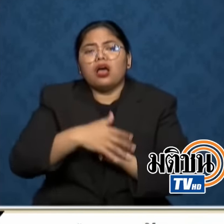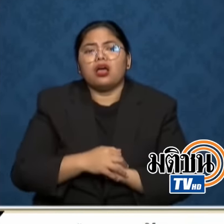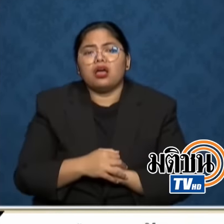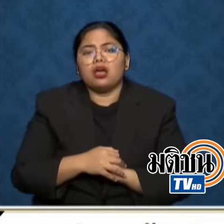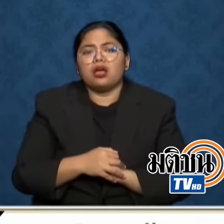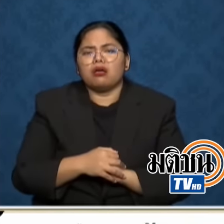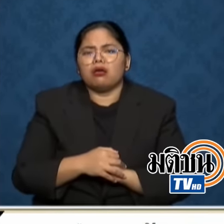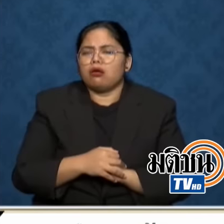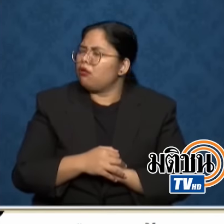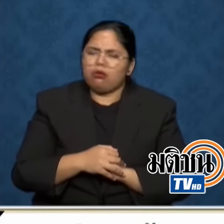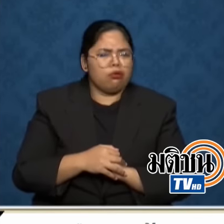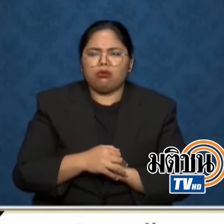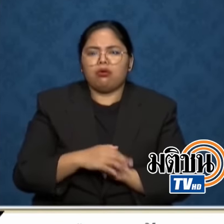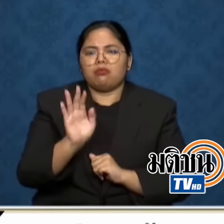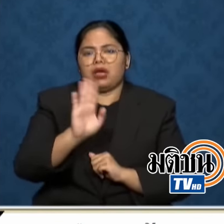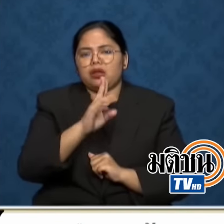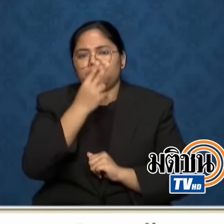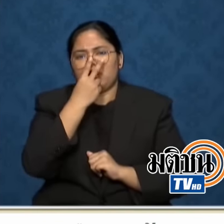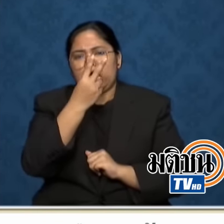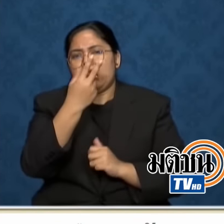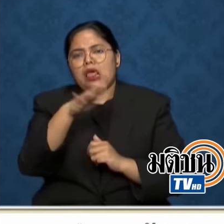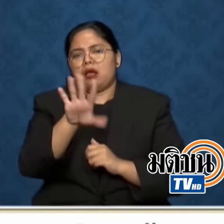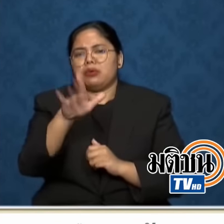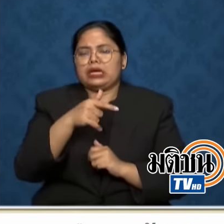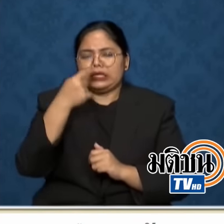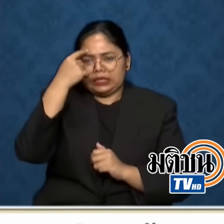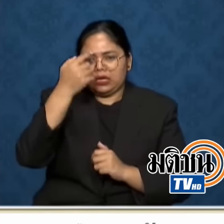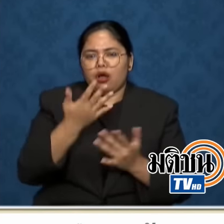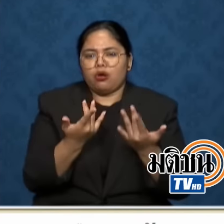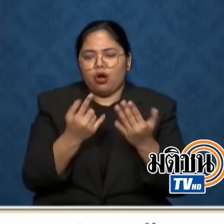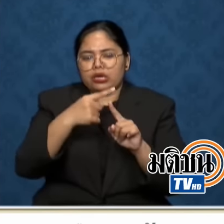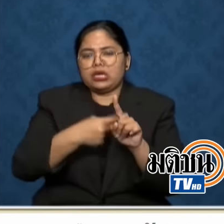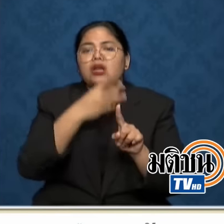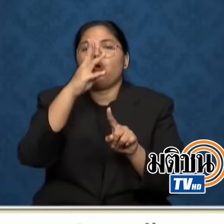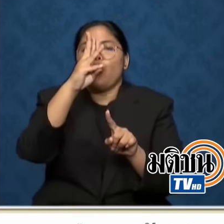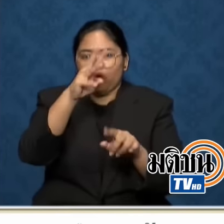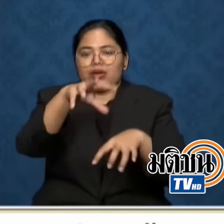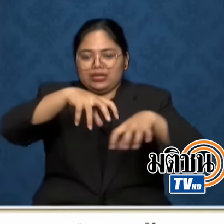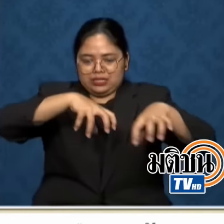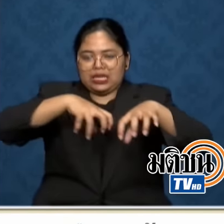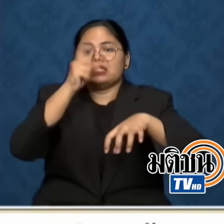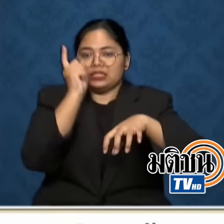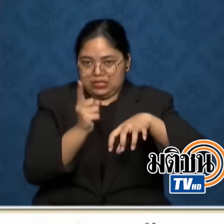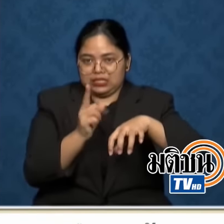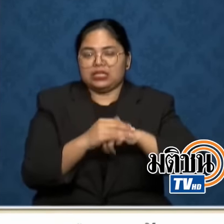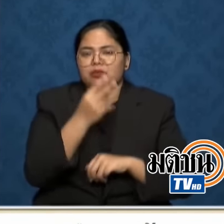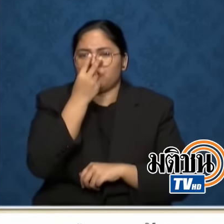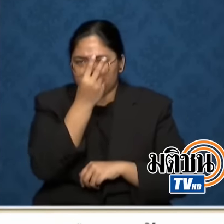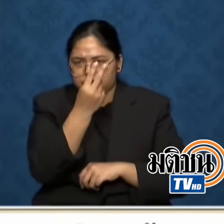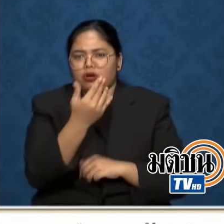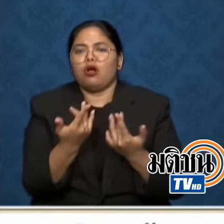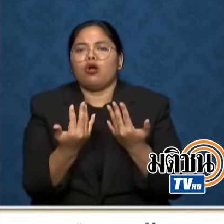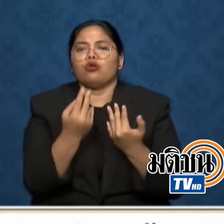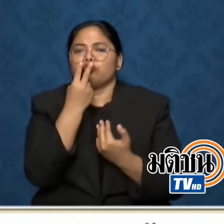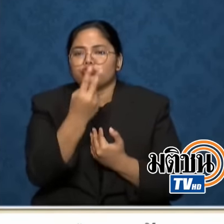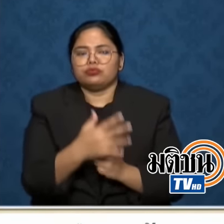มผิดหวังนะครับหวังว่าจะไม่เกิดขึ้นซึ่งงานนี้จะเกิดขึ้นในเดือนมิถุนายนนะครับต่อมาครับท่านประธานครับแน่